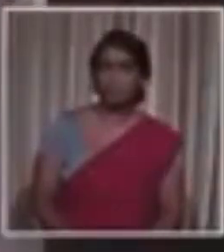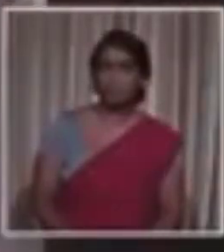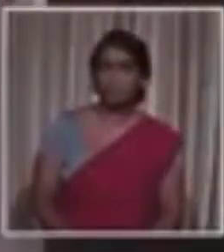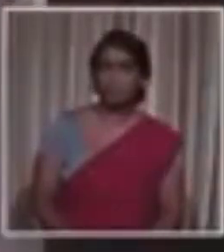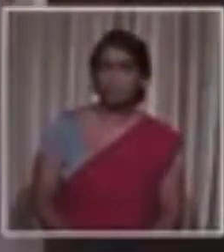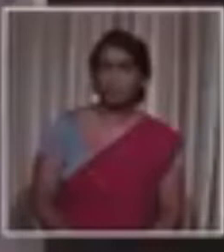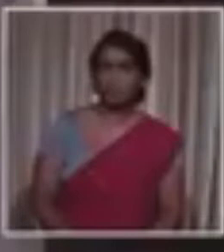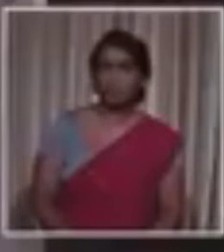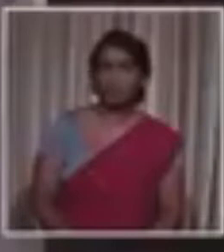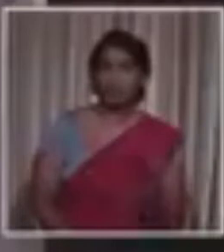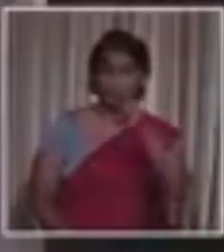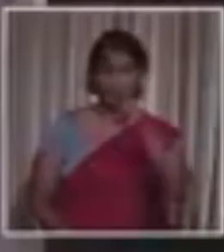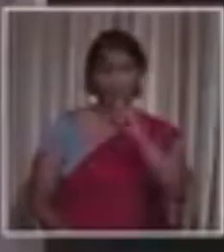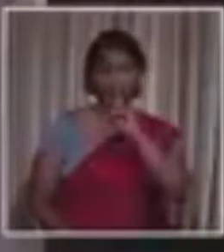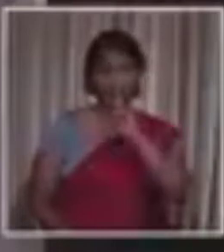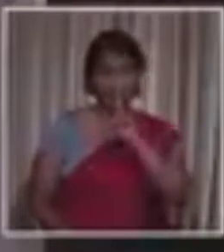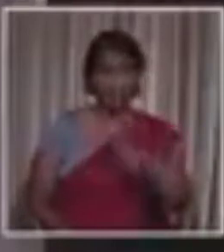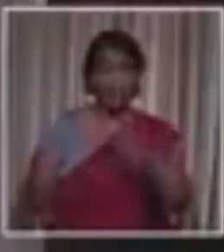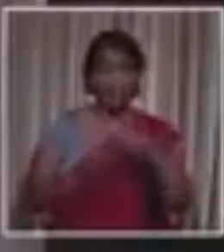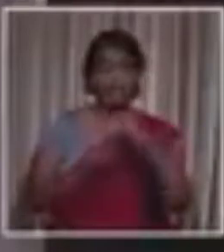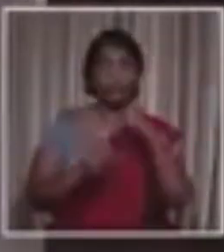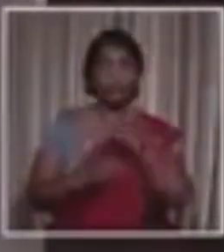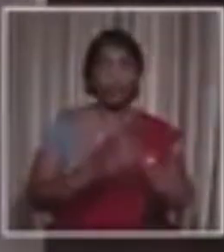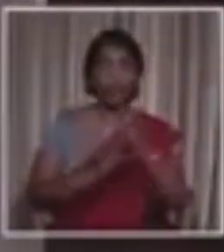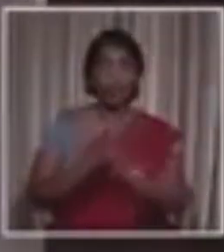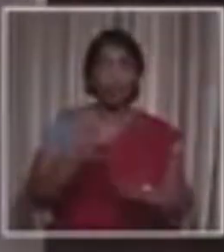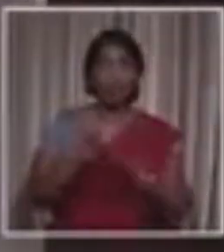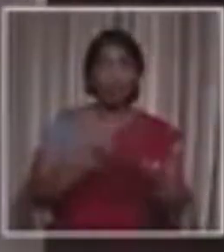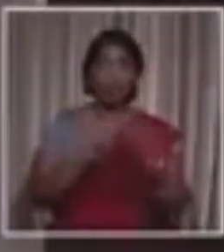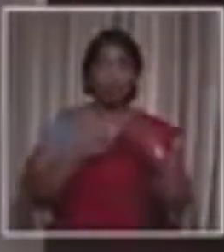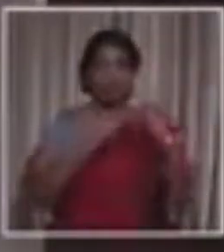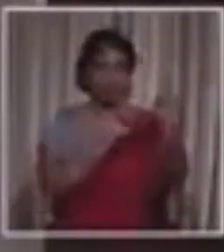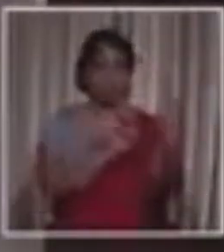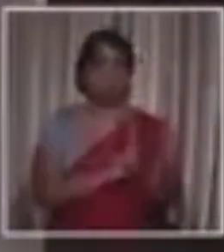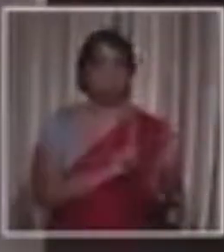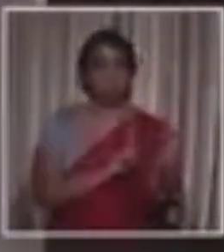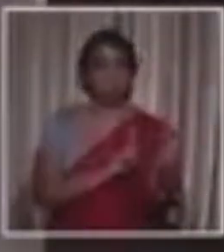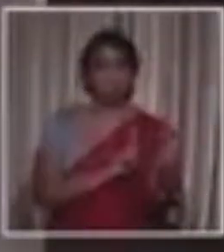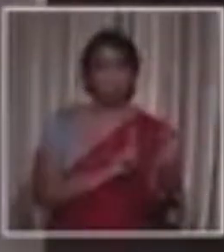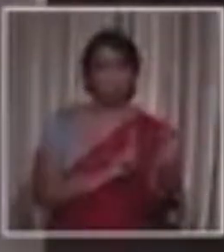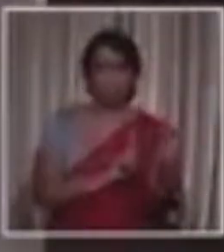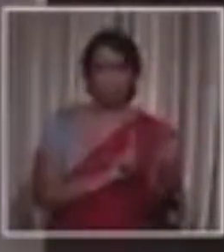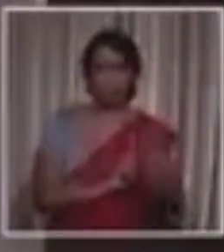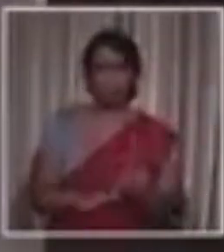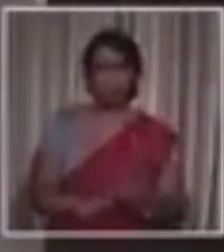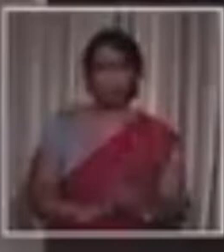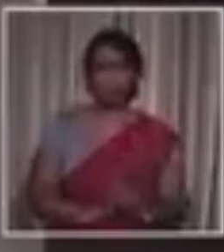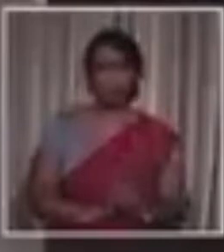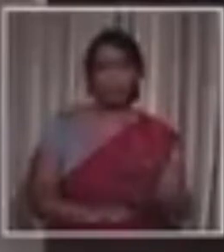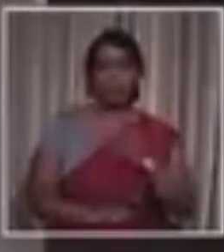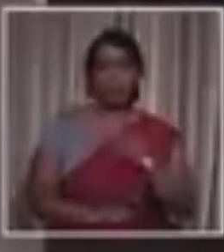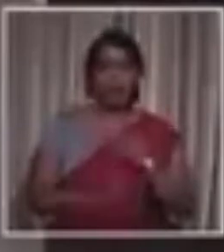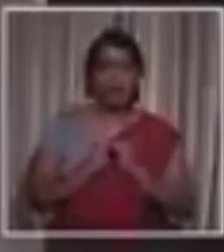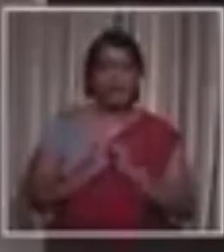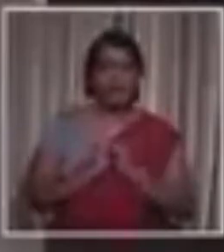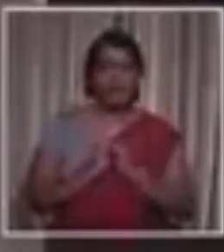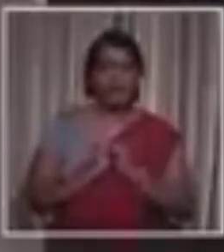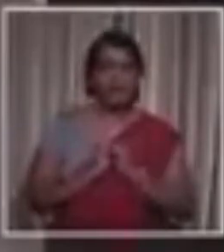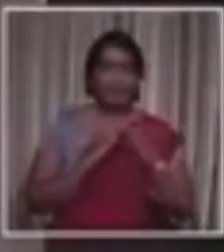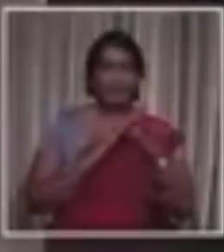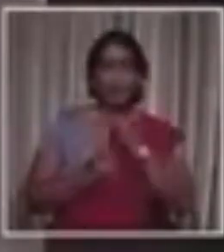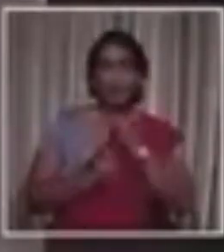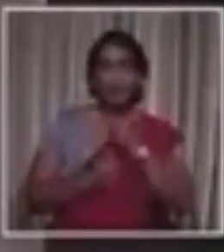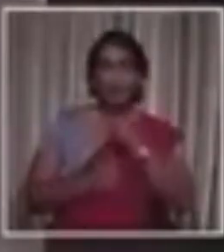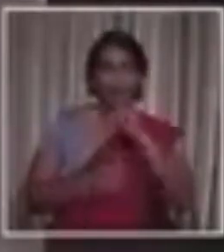ඔබතුමා එක කියනකොට මේ දිනේෂ් ගුණවර්ධන නැතුව මං ඉදිරිය හිටියා හරිද මට කිසිම උමනාවක් නැහැ මේ